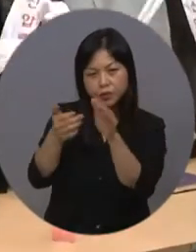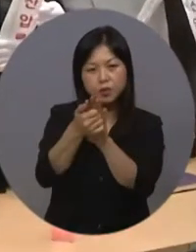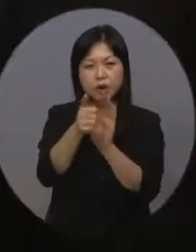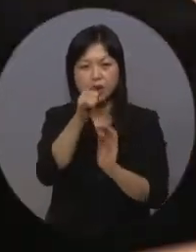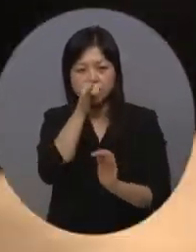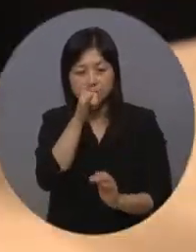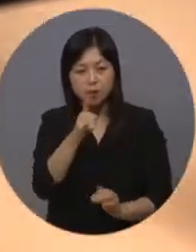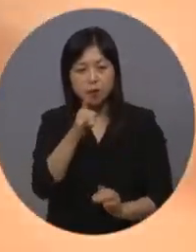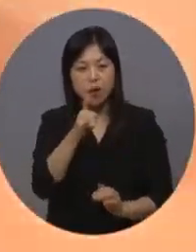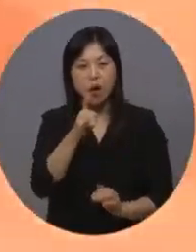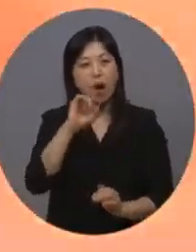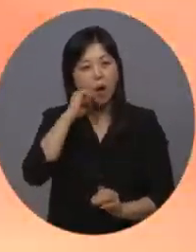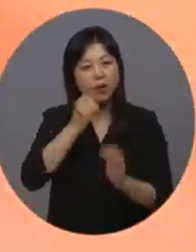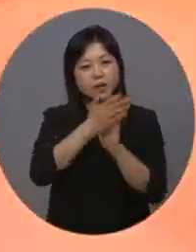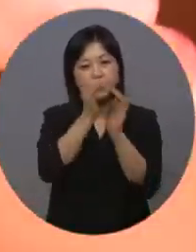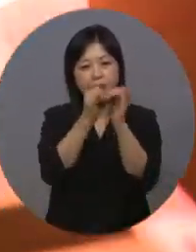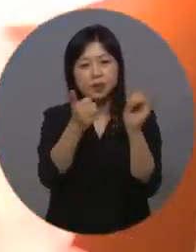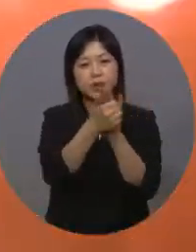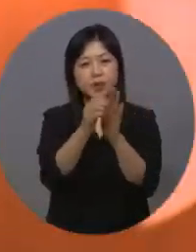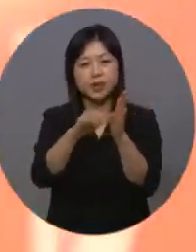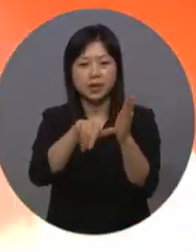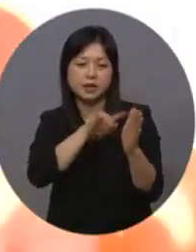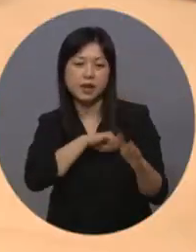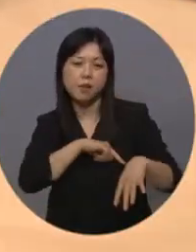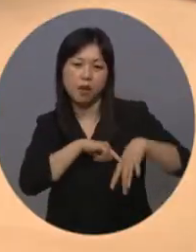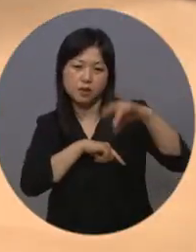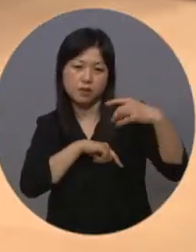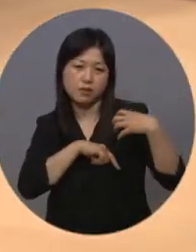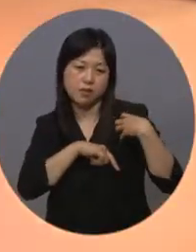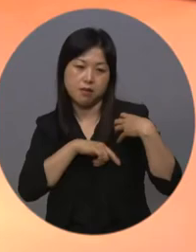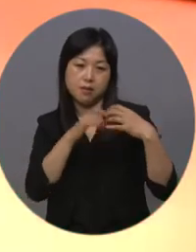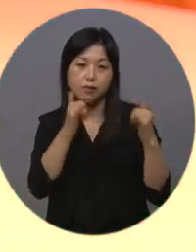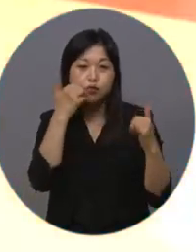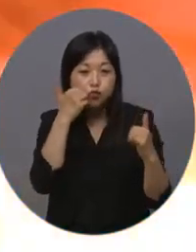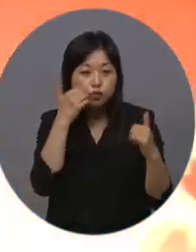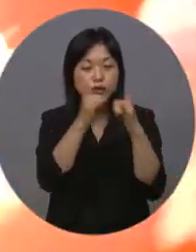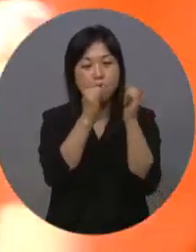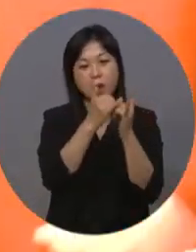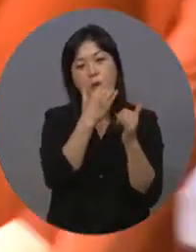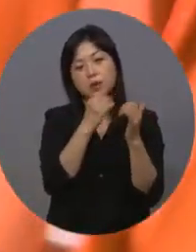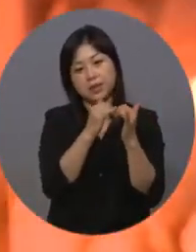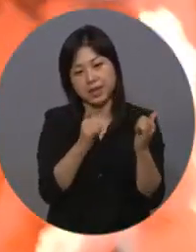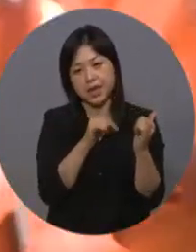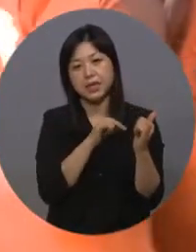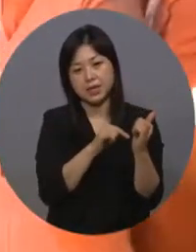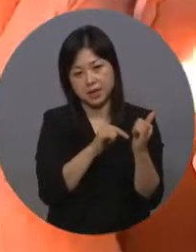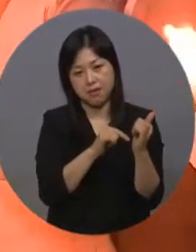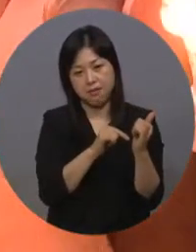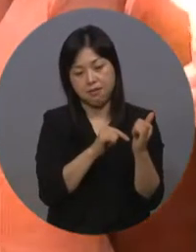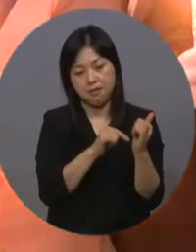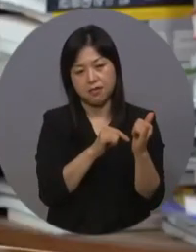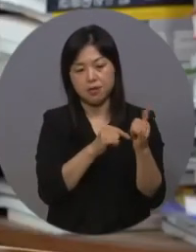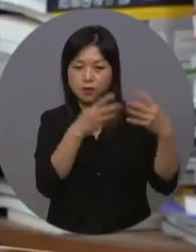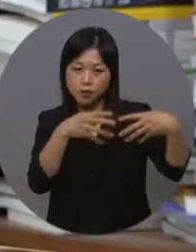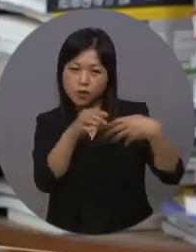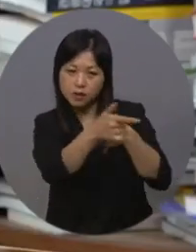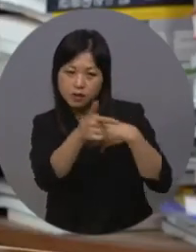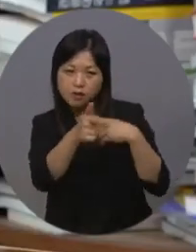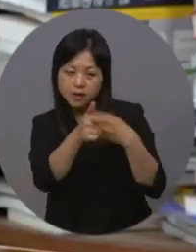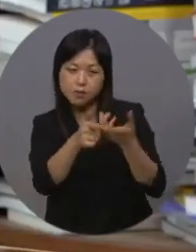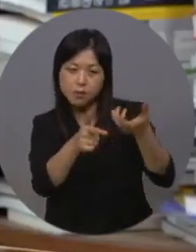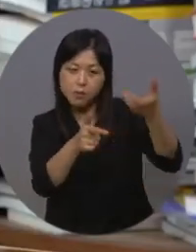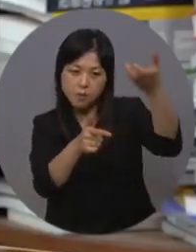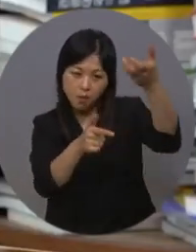어려운 시민들을 돕는데 가장 맨 앞에 있는 분들이 사회복지사 선생님들이죠. 그분들에 대한 조건들도 저희가